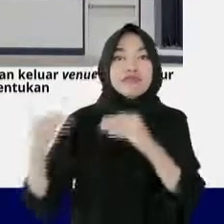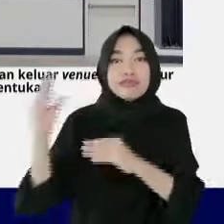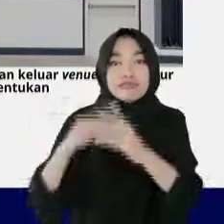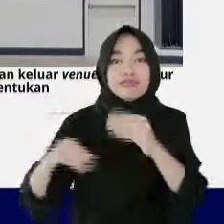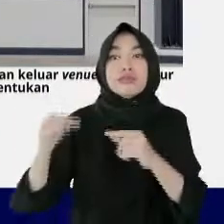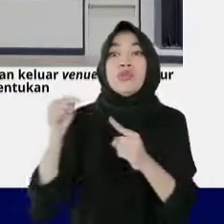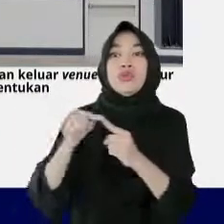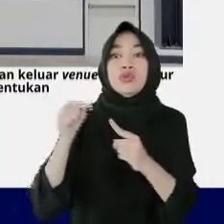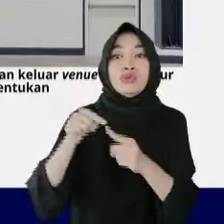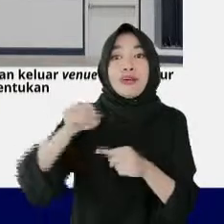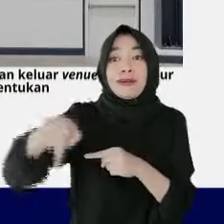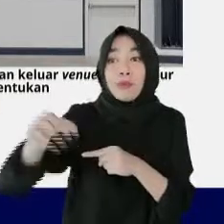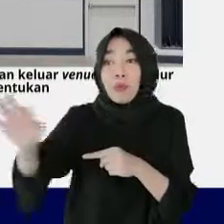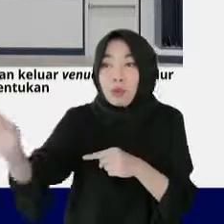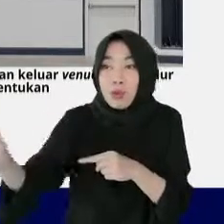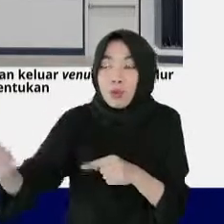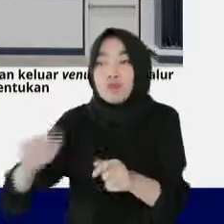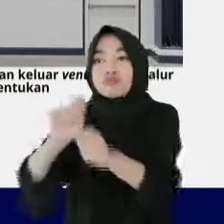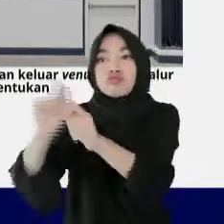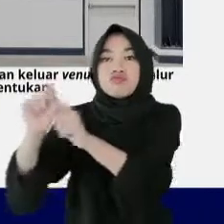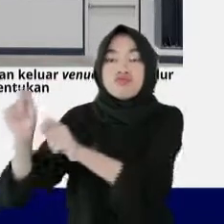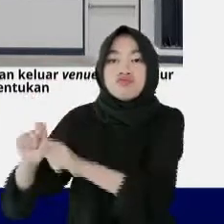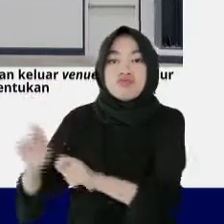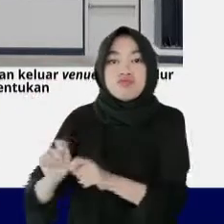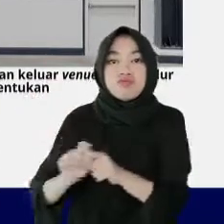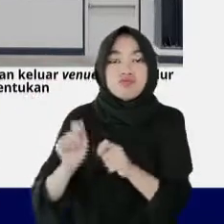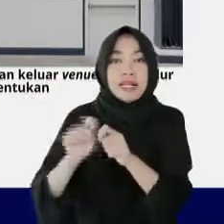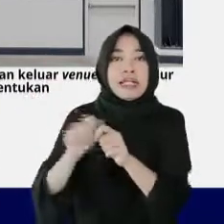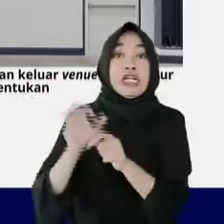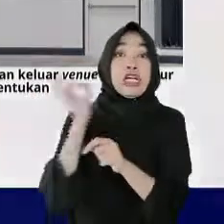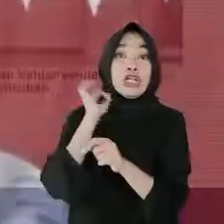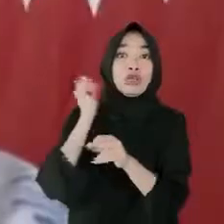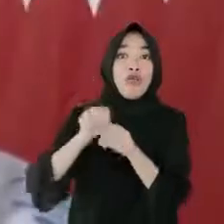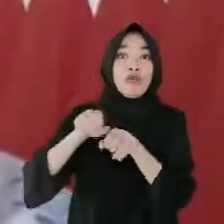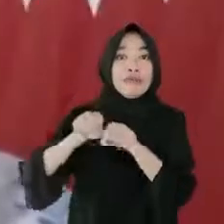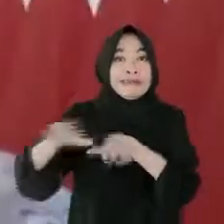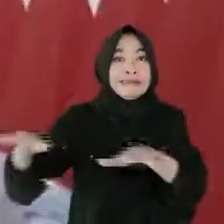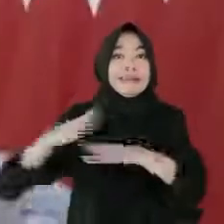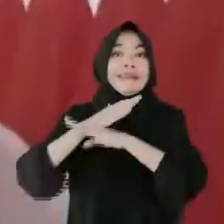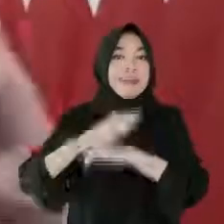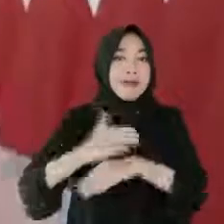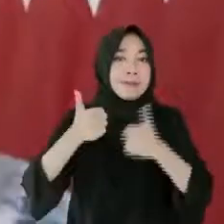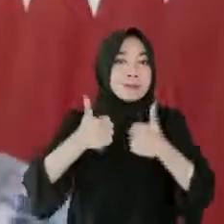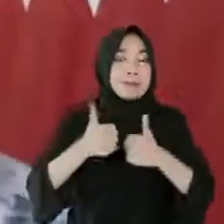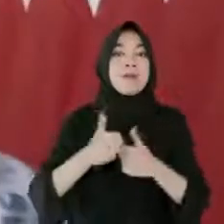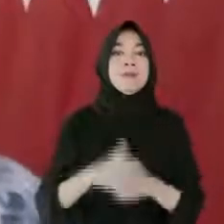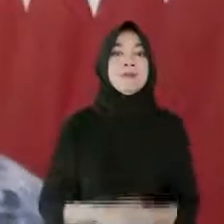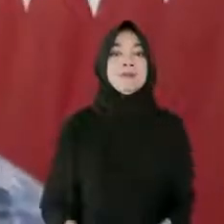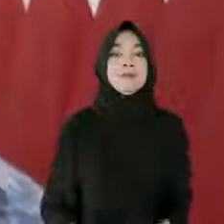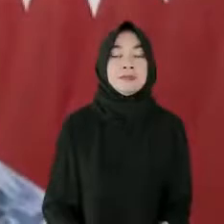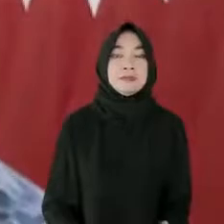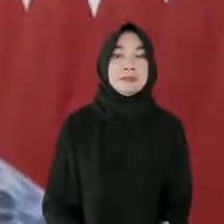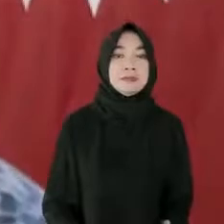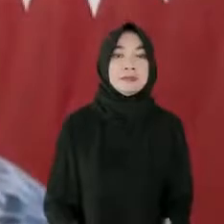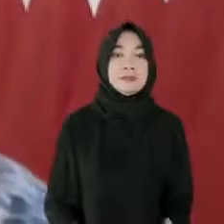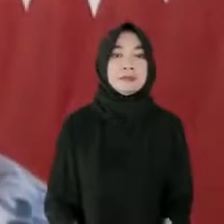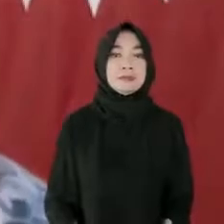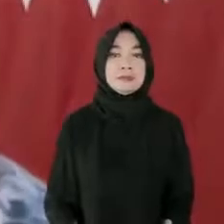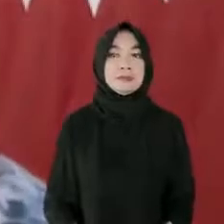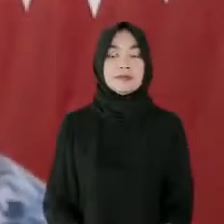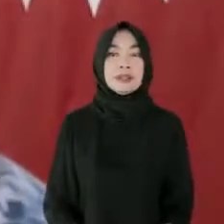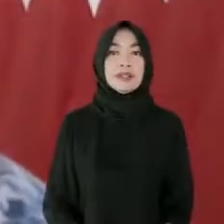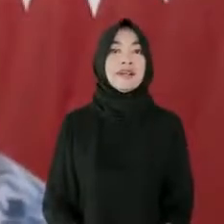supaya kita bisa betul-betul meminimalisir risiko lalu kemudian liflet tadi kita udah